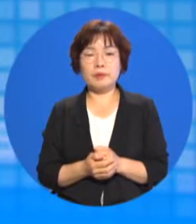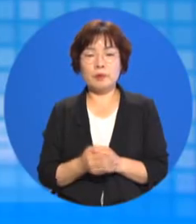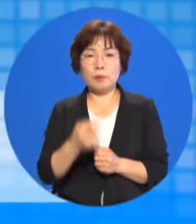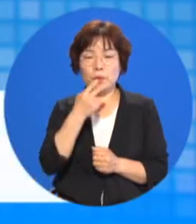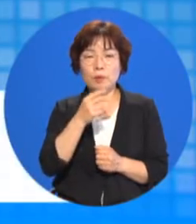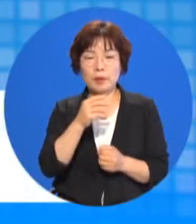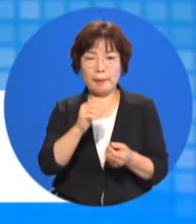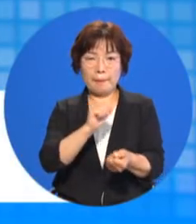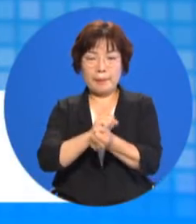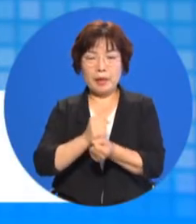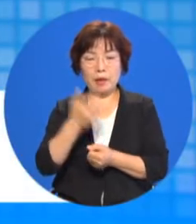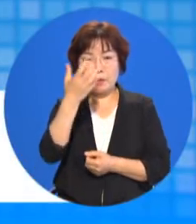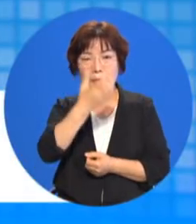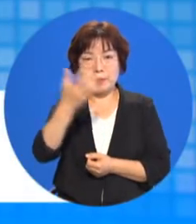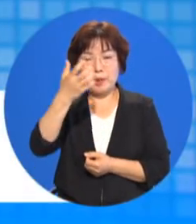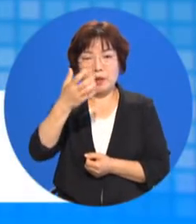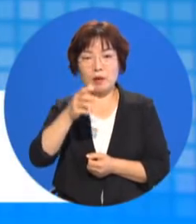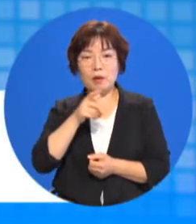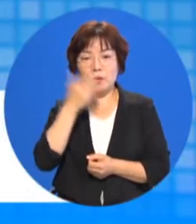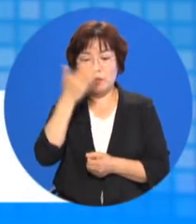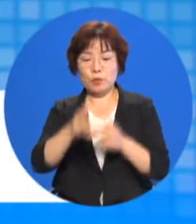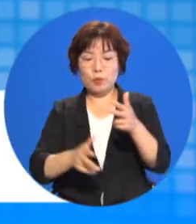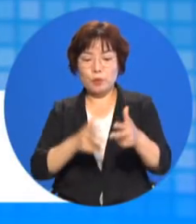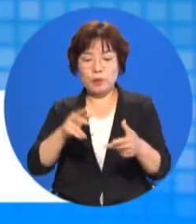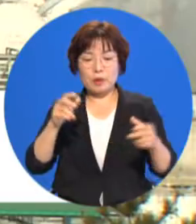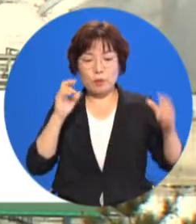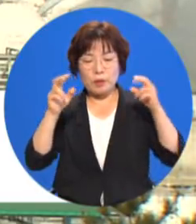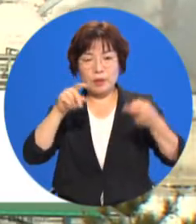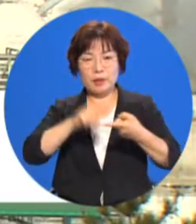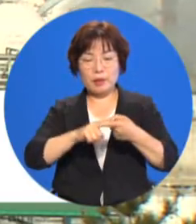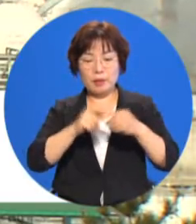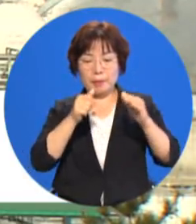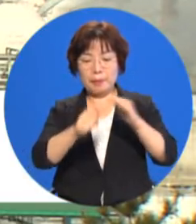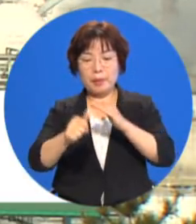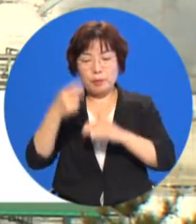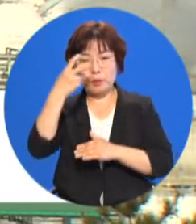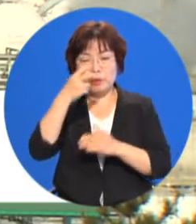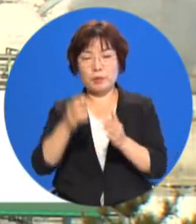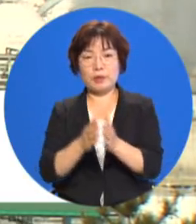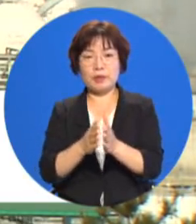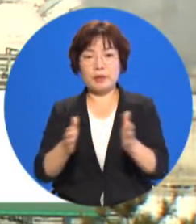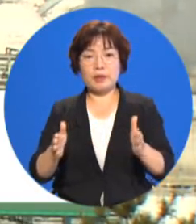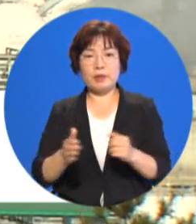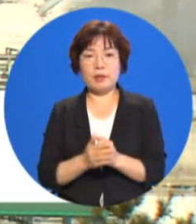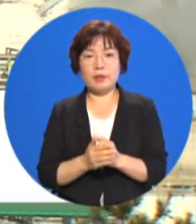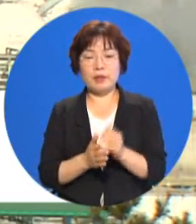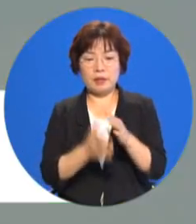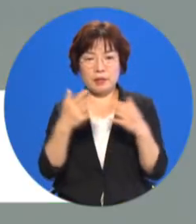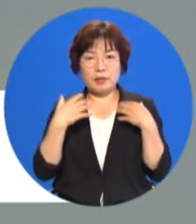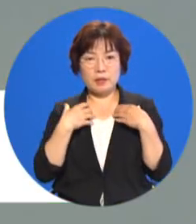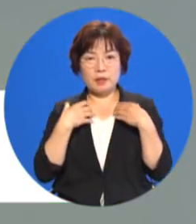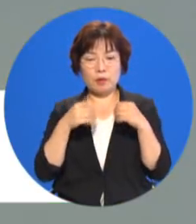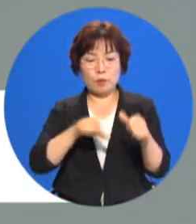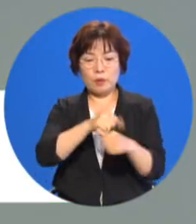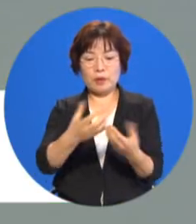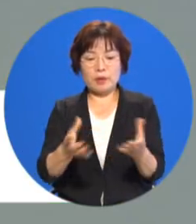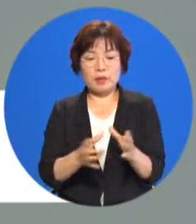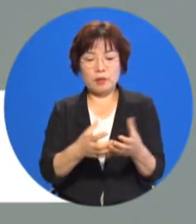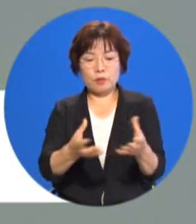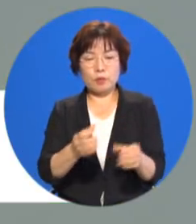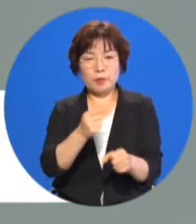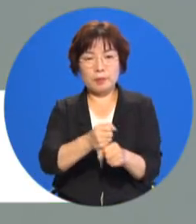대기오염 물질을 무단으로 배출한 여수산단 기업들을 대상으로 현장 조사가 추진됩니다. 지자체와 환경단체 등으로